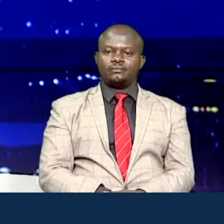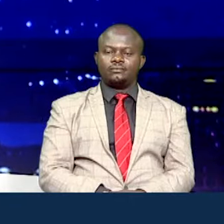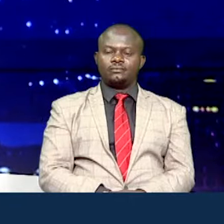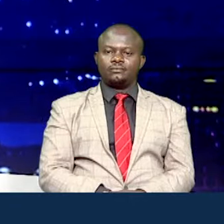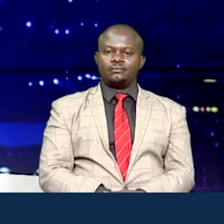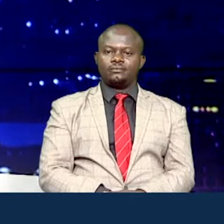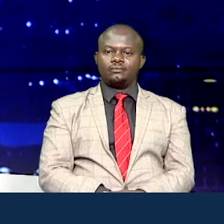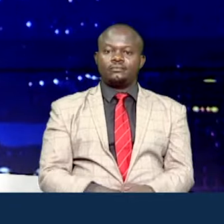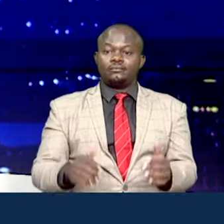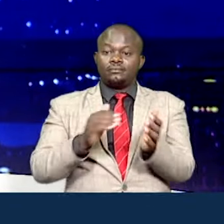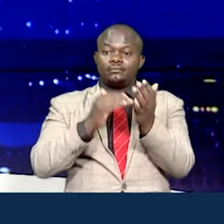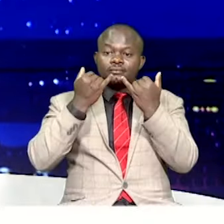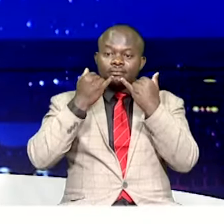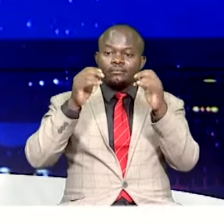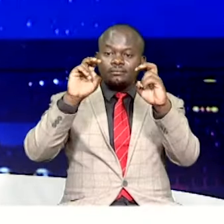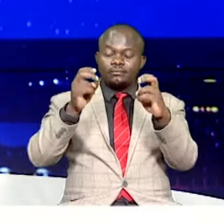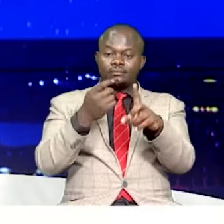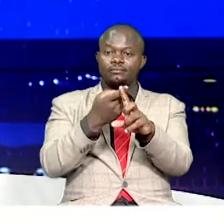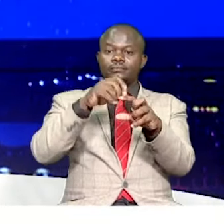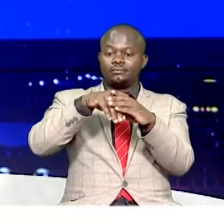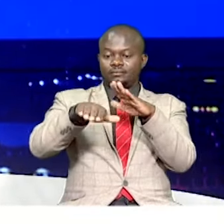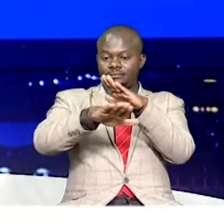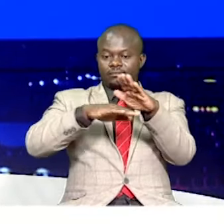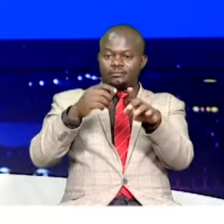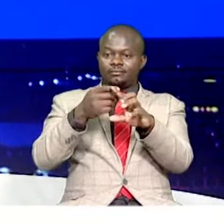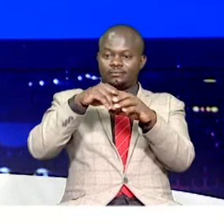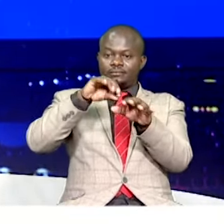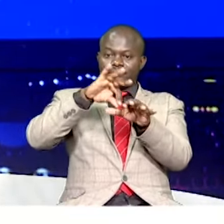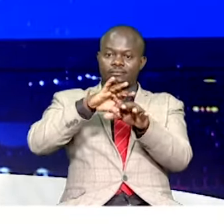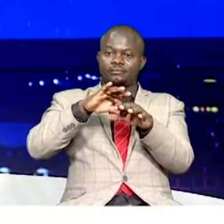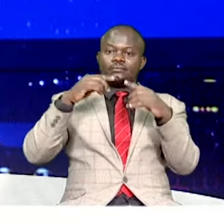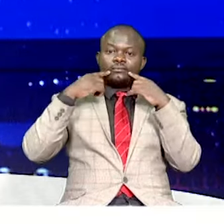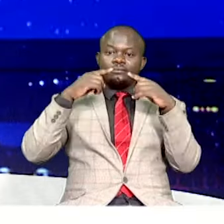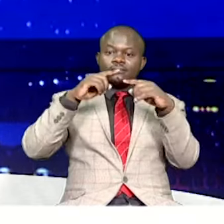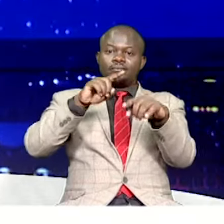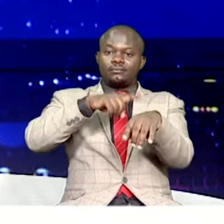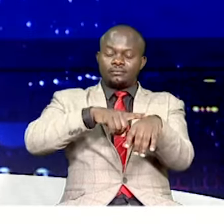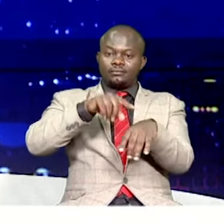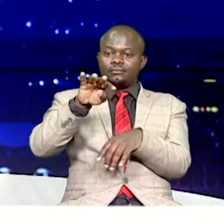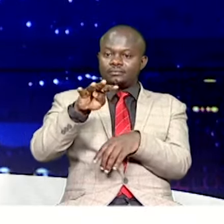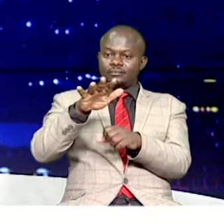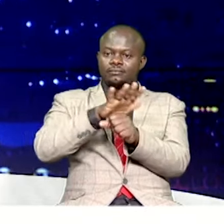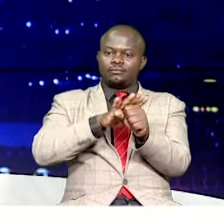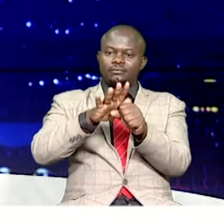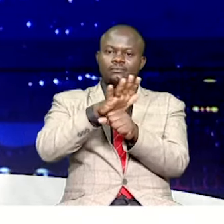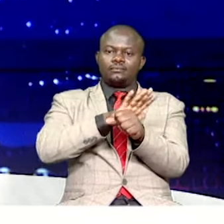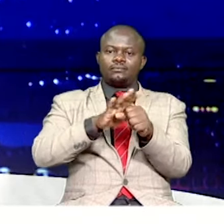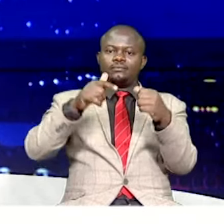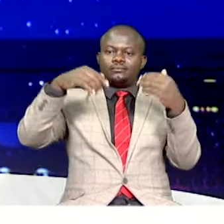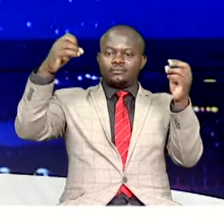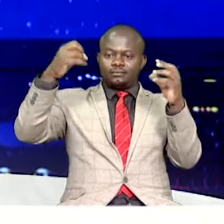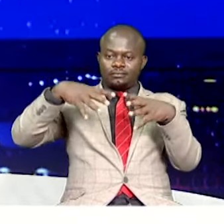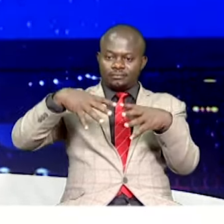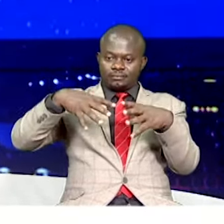Reka twongere tubamenyeshe ko ibyibanze byavuye muri amatora bitangazwa ku isaha ya saa yine zuzuye hano i